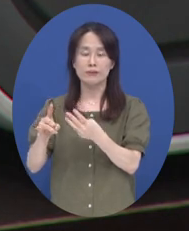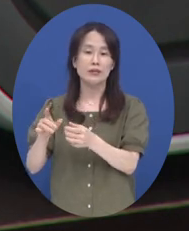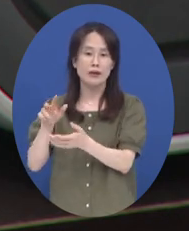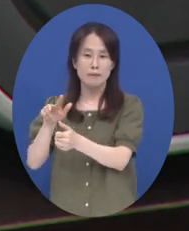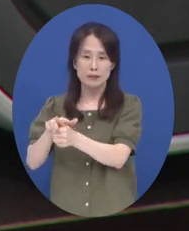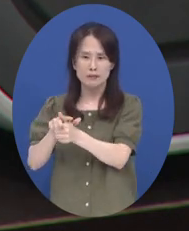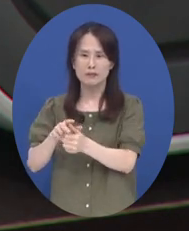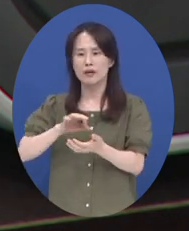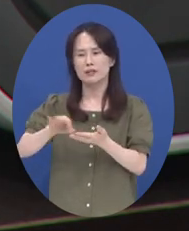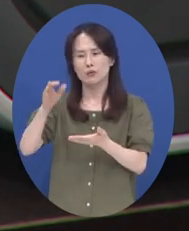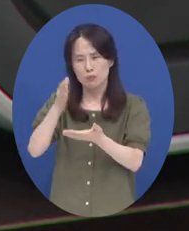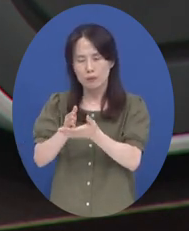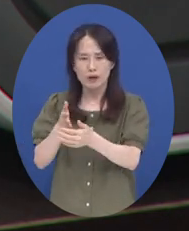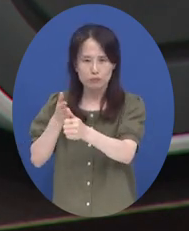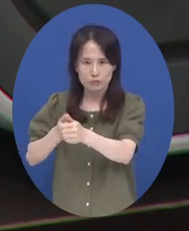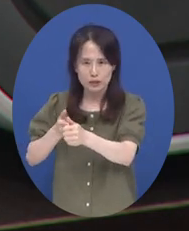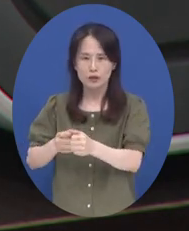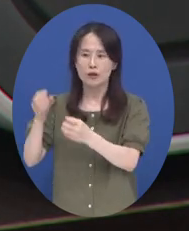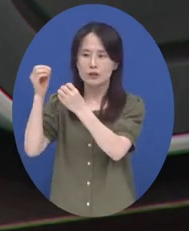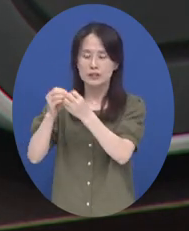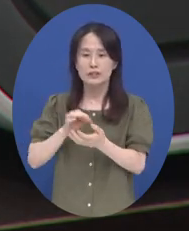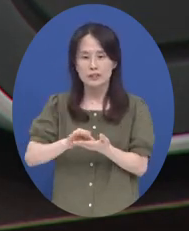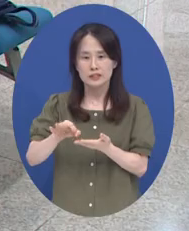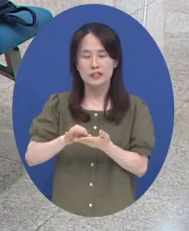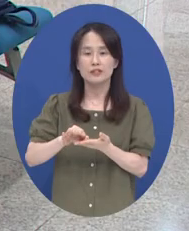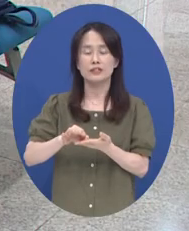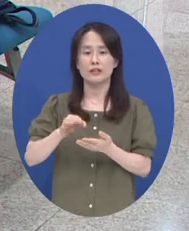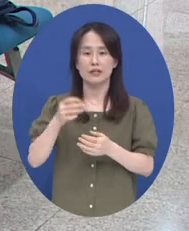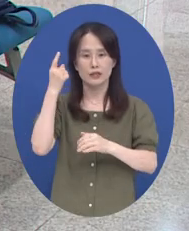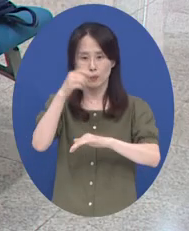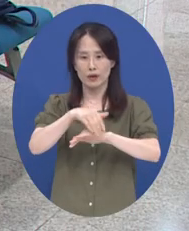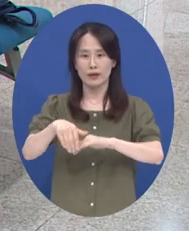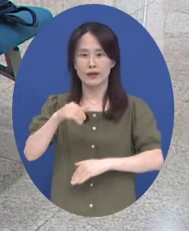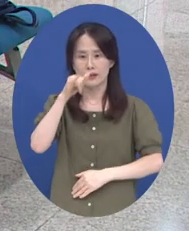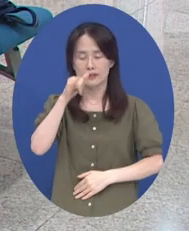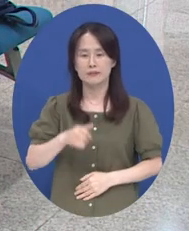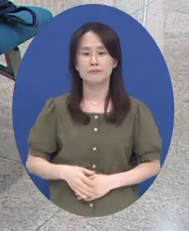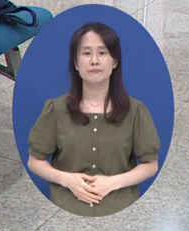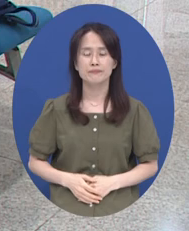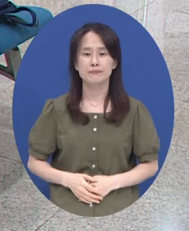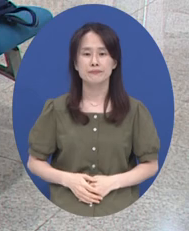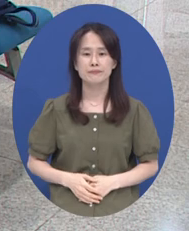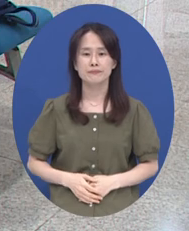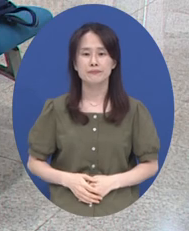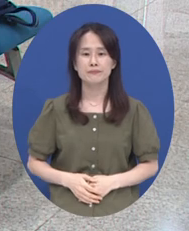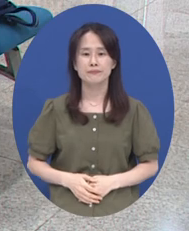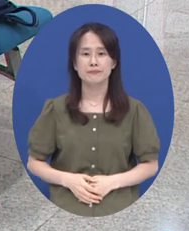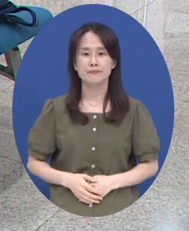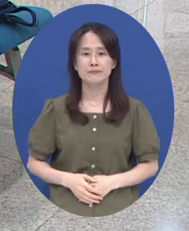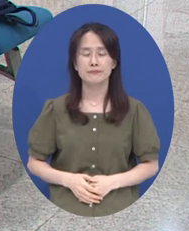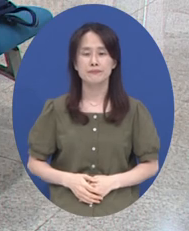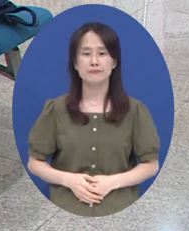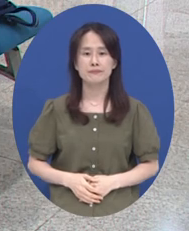권고하고 재래시장 등에도 적용할 방침입니다 경주 tv 이스 빕니다